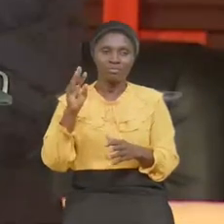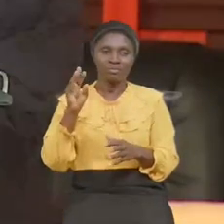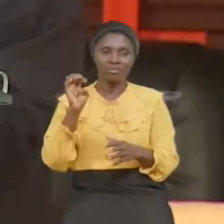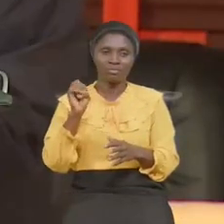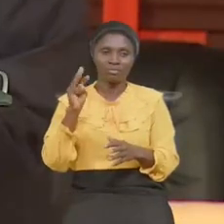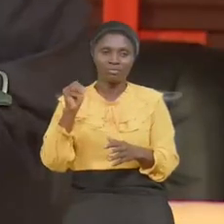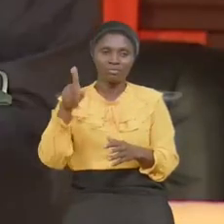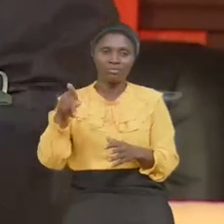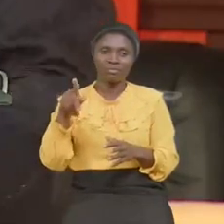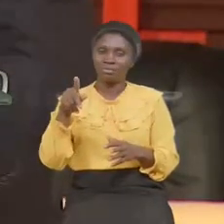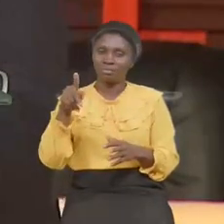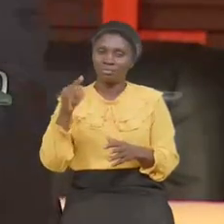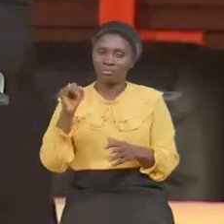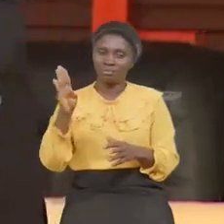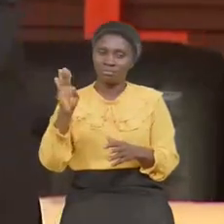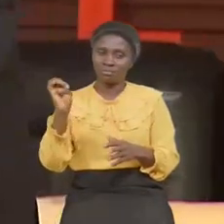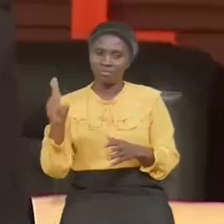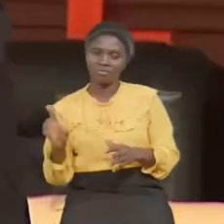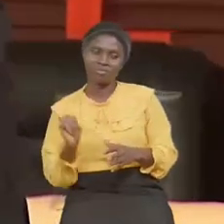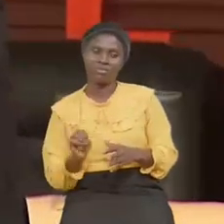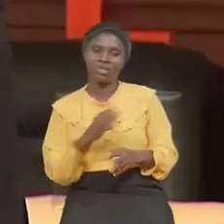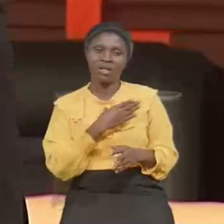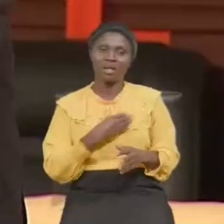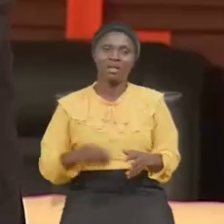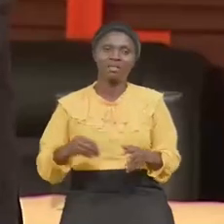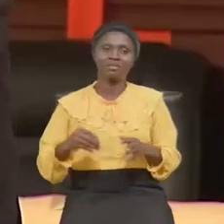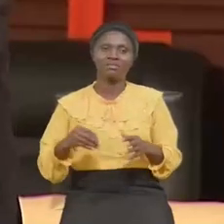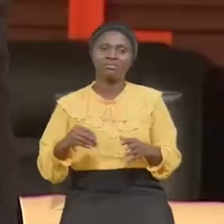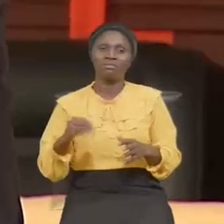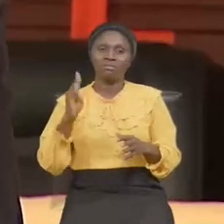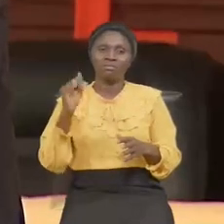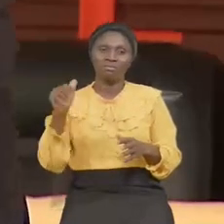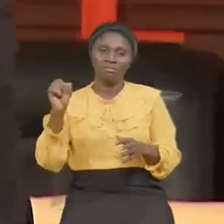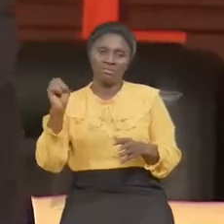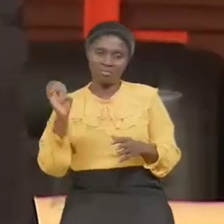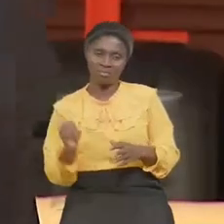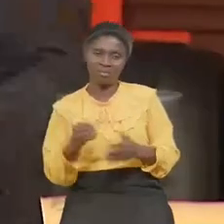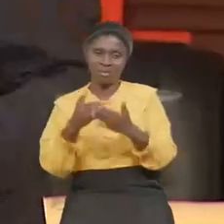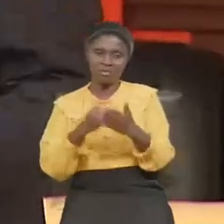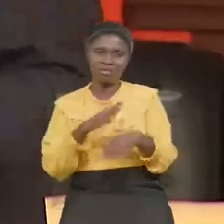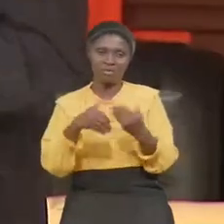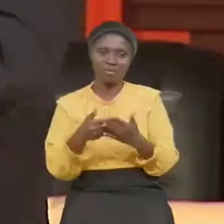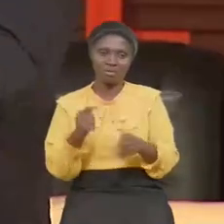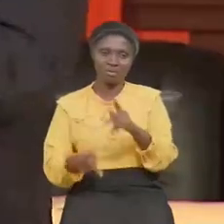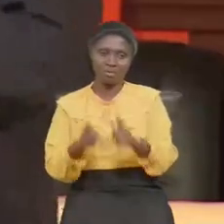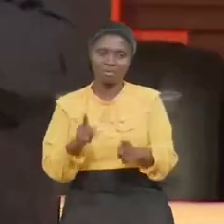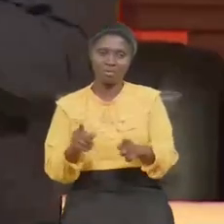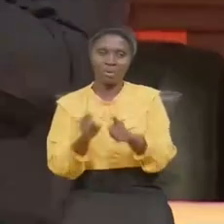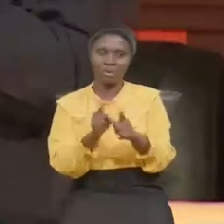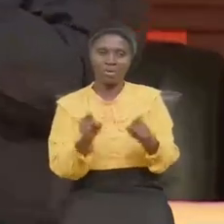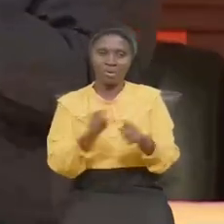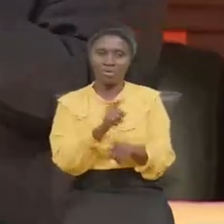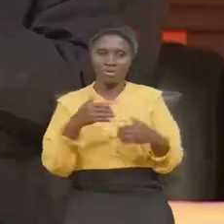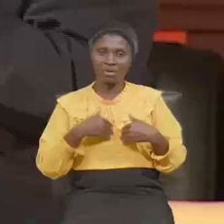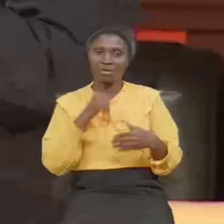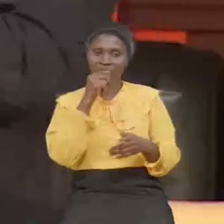que vous avez égard à l'apparence des personnes quand vous interprétez la loi. La corruption apporte